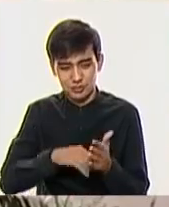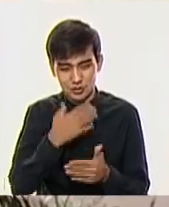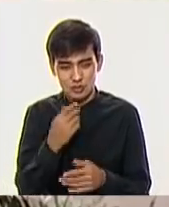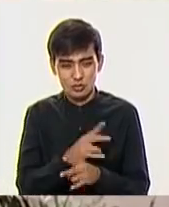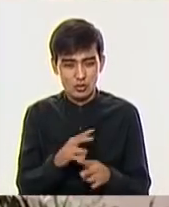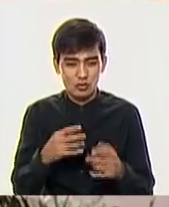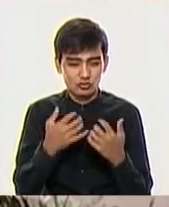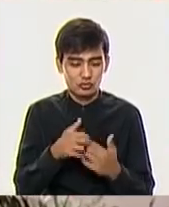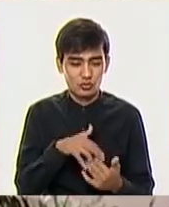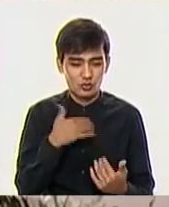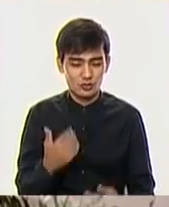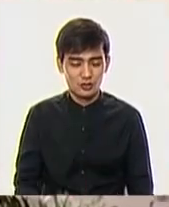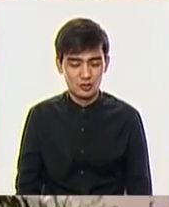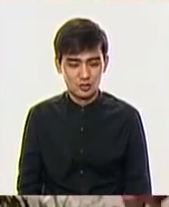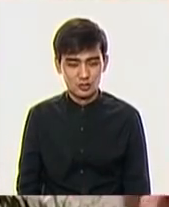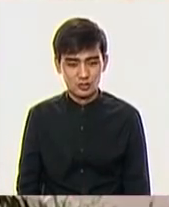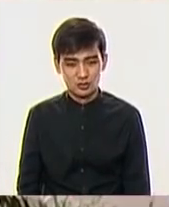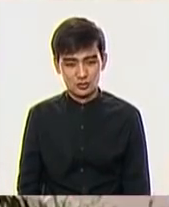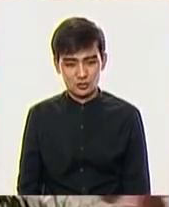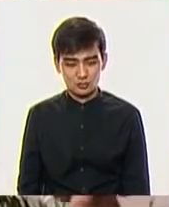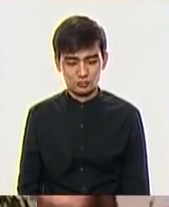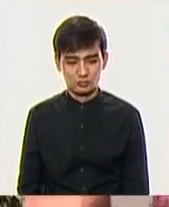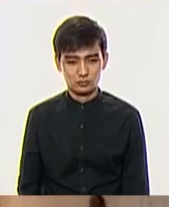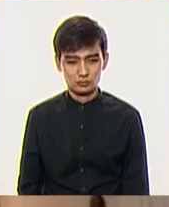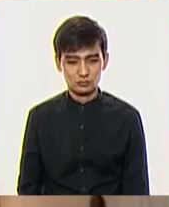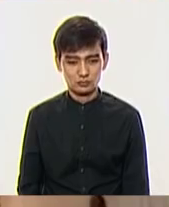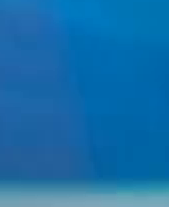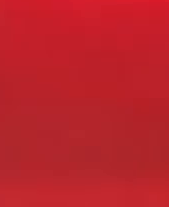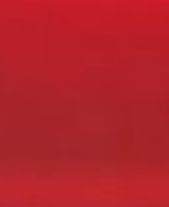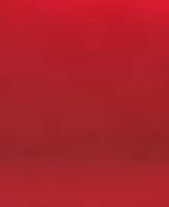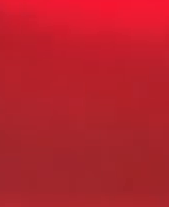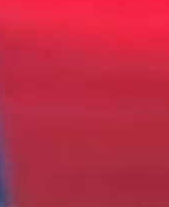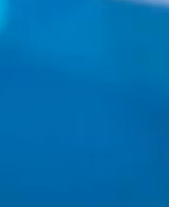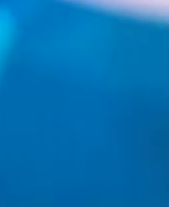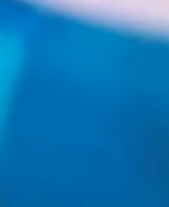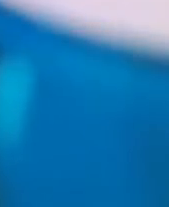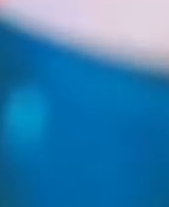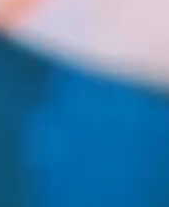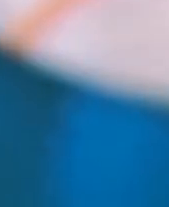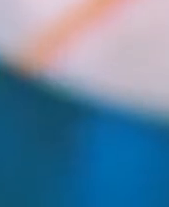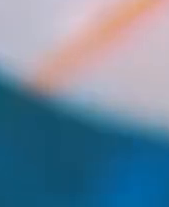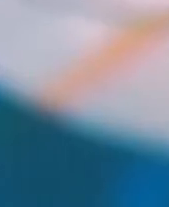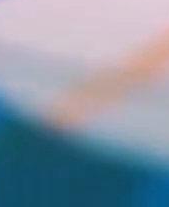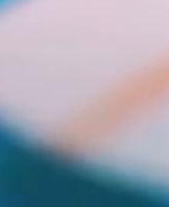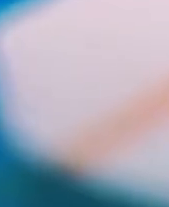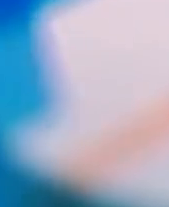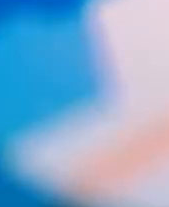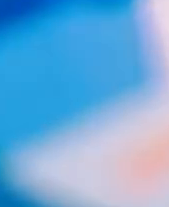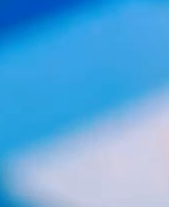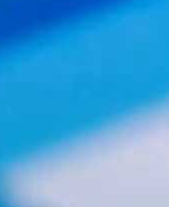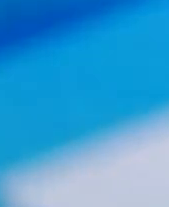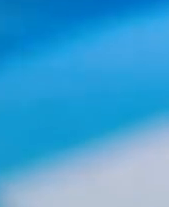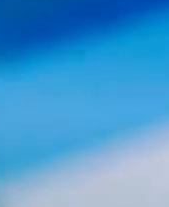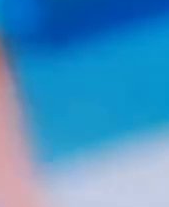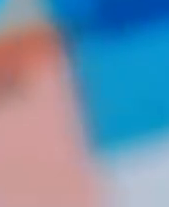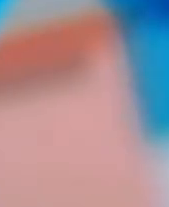не берется. Анастасия Новикова, Абзал Турабеков, Информбюро Шымкент. Смотрите Информбюро на YouTube. Прямые эфиры,